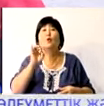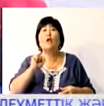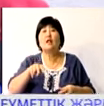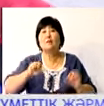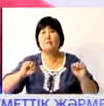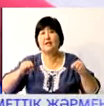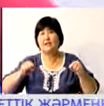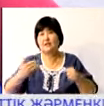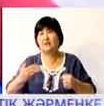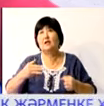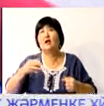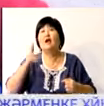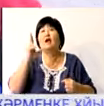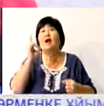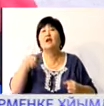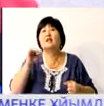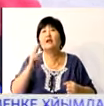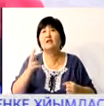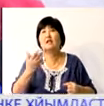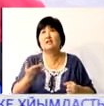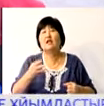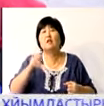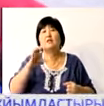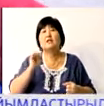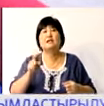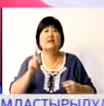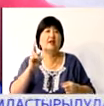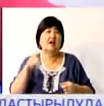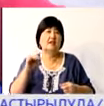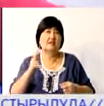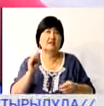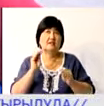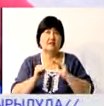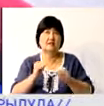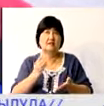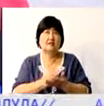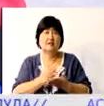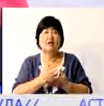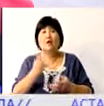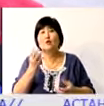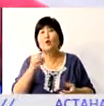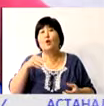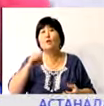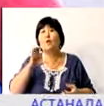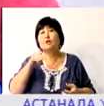моторы, карданы, Мерседестің гранатынан істелген кардан есебінде, сосын